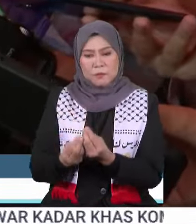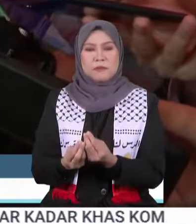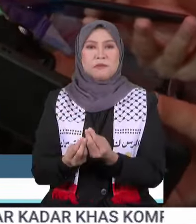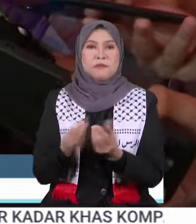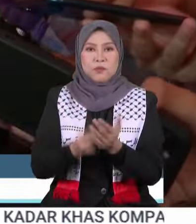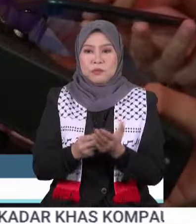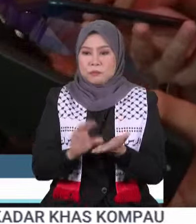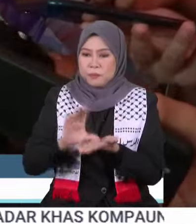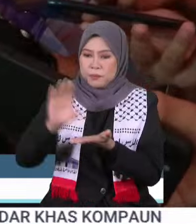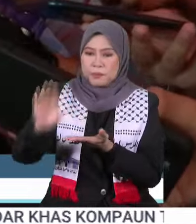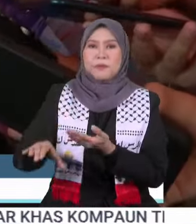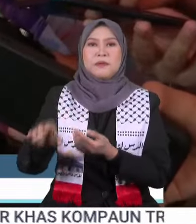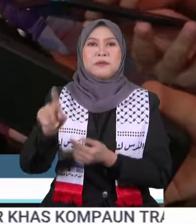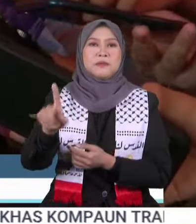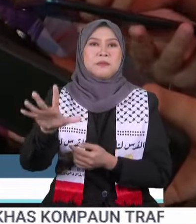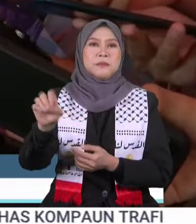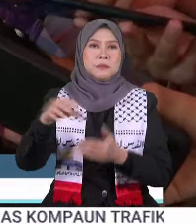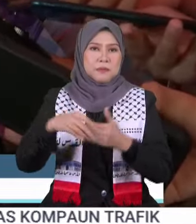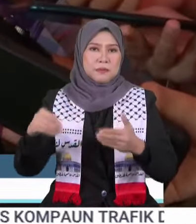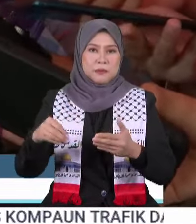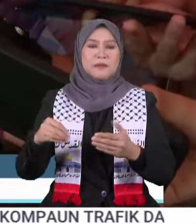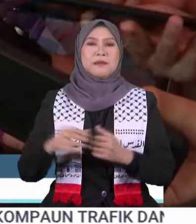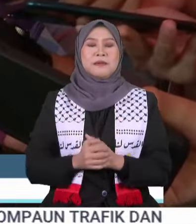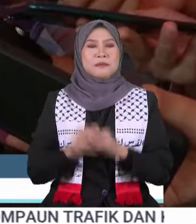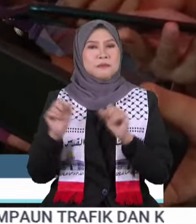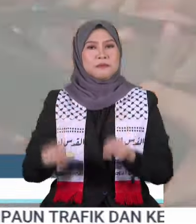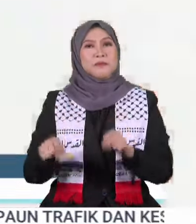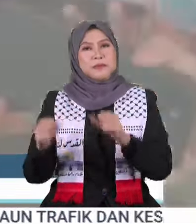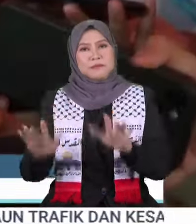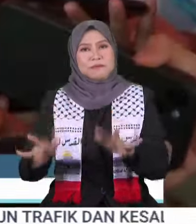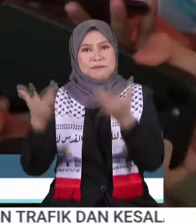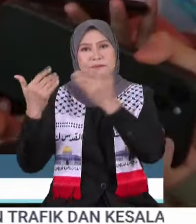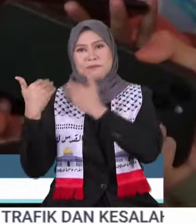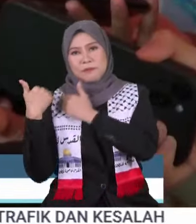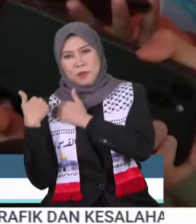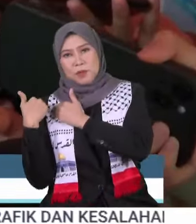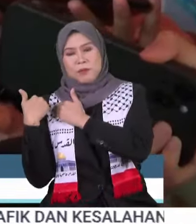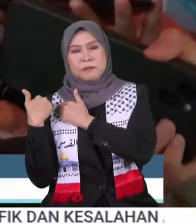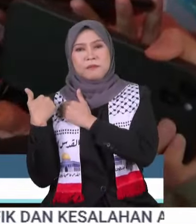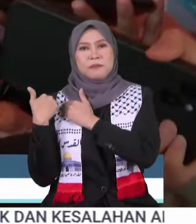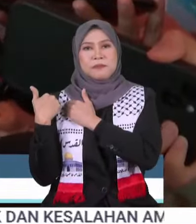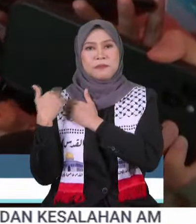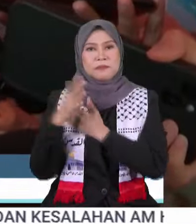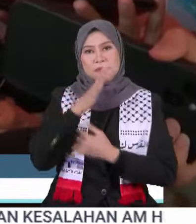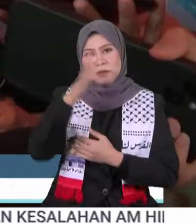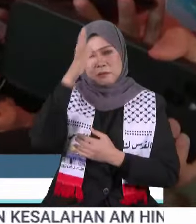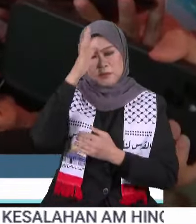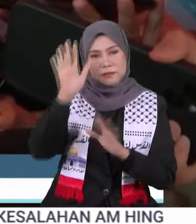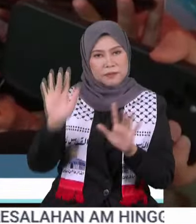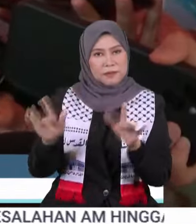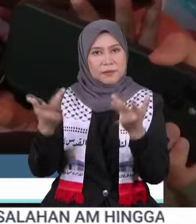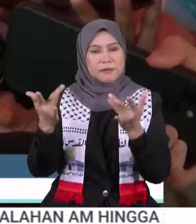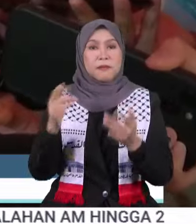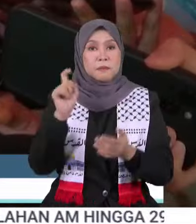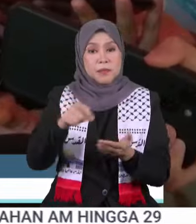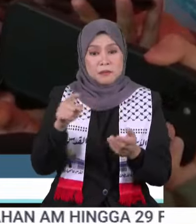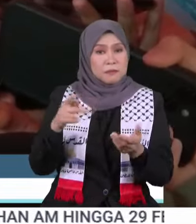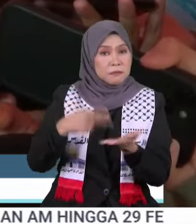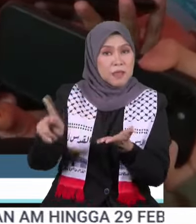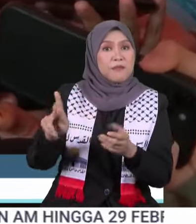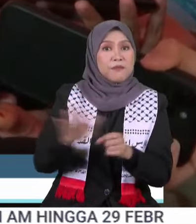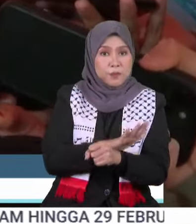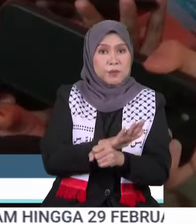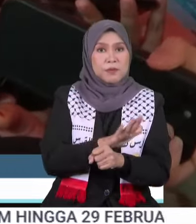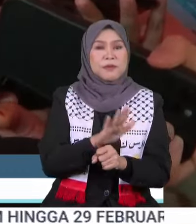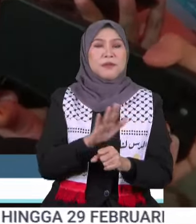ini. Kerana kita yakin dengan bantuan ini dapat meringankan beban ibu bapa. Ia mesti jumlah yang diberikan sepenuhnya.